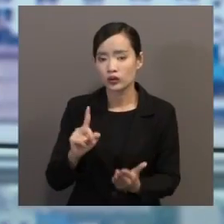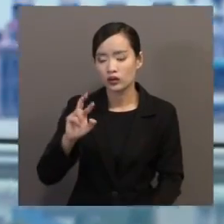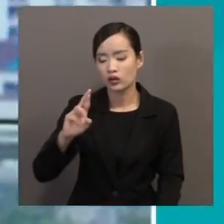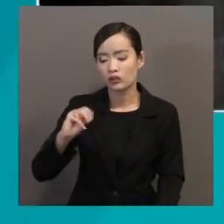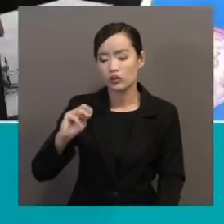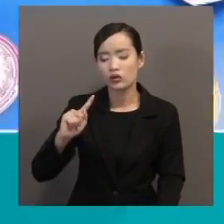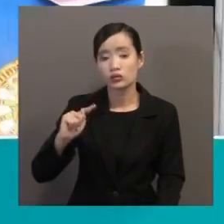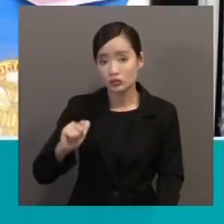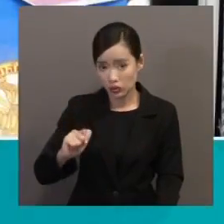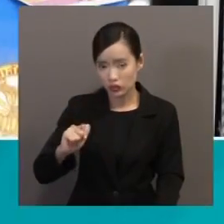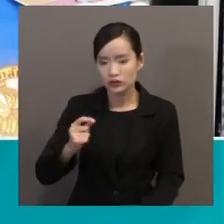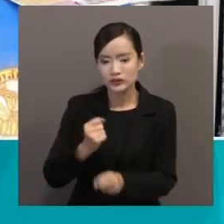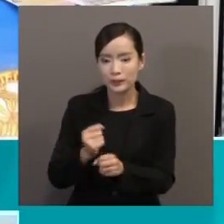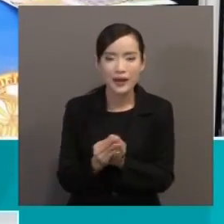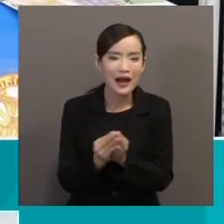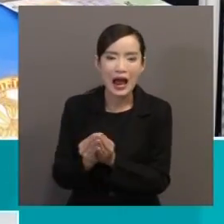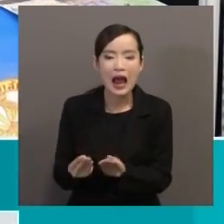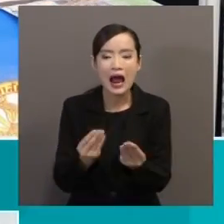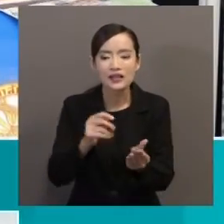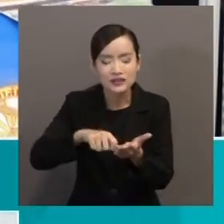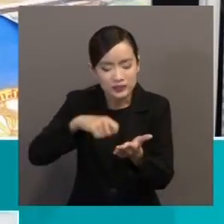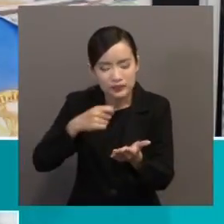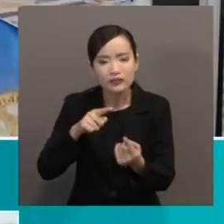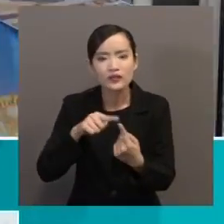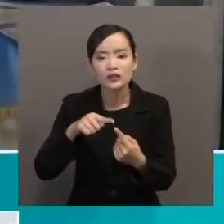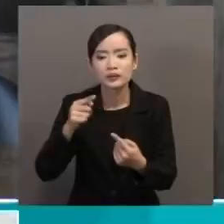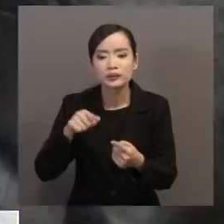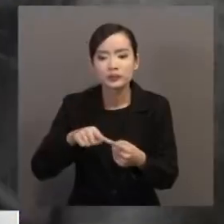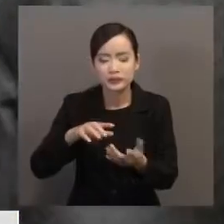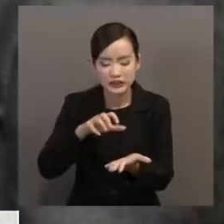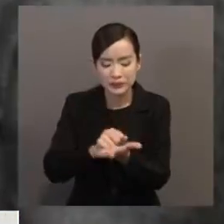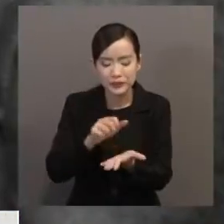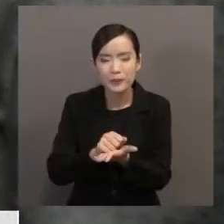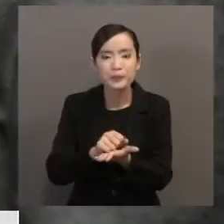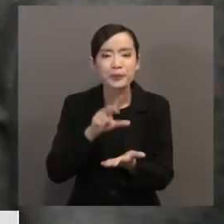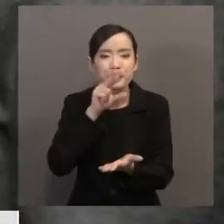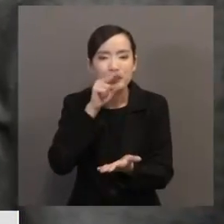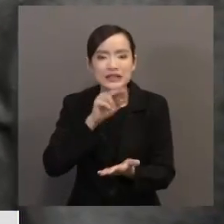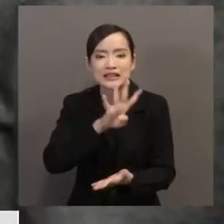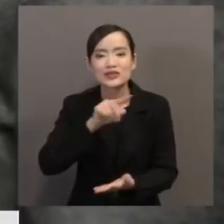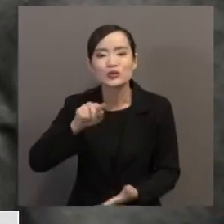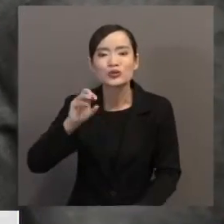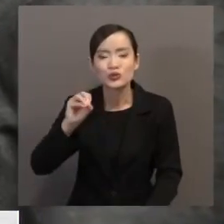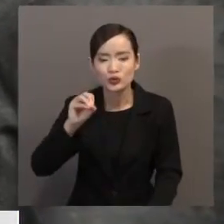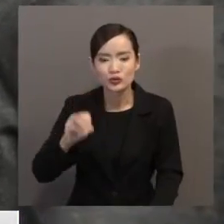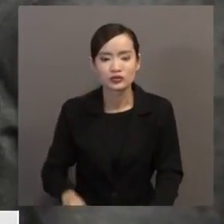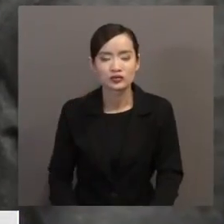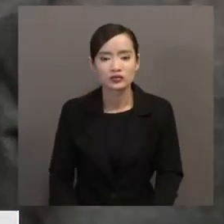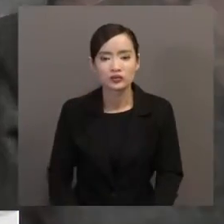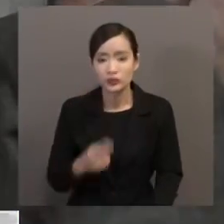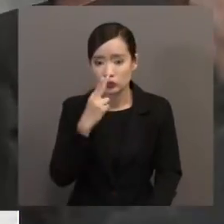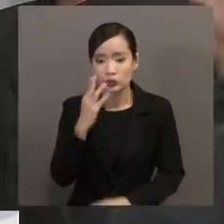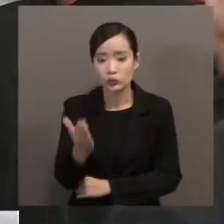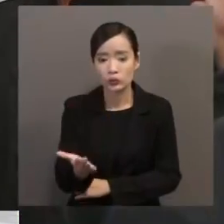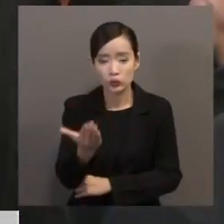ด้วยนะคะรวมถึงผู้ประกอบการค่ะตั้งชื่อด้วยว่าเป็นลาบเป็ด 4.0 ค่ะไปดูบรรยากาศที่ทำเนียบรัฐบาลช่วงเช้าวัน